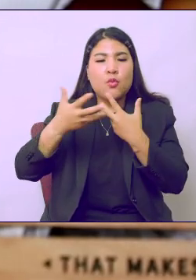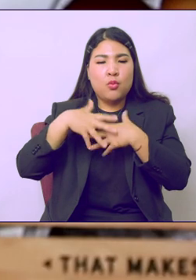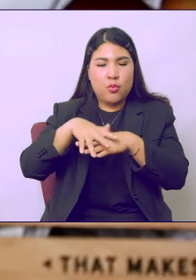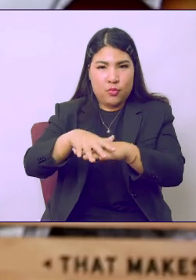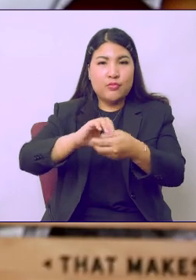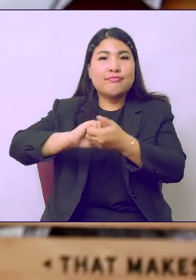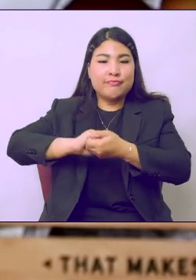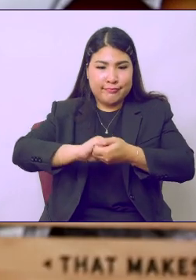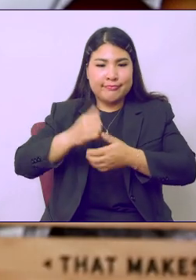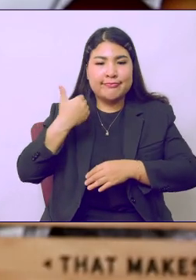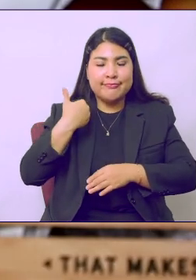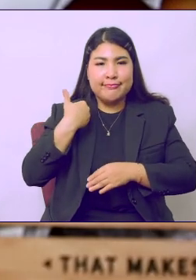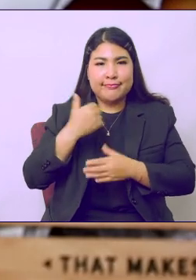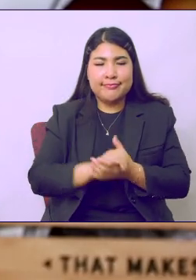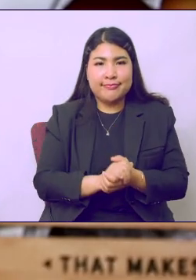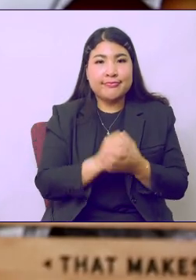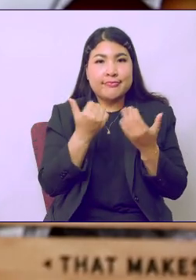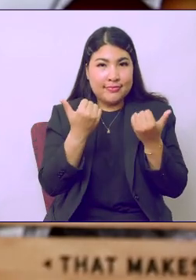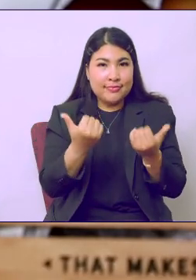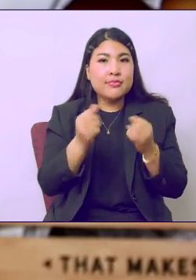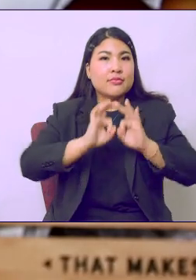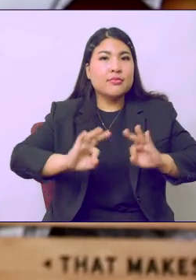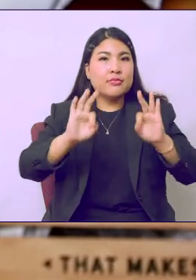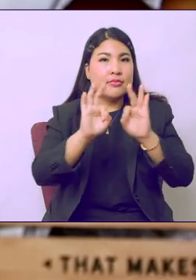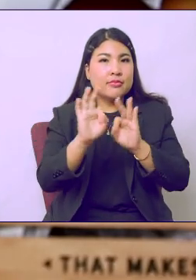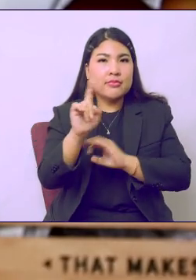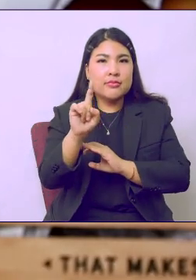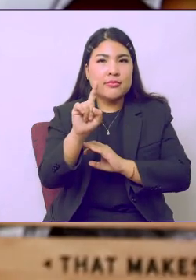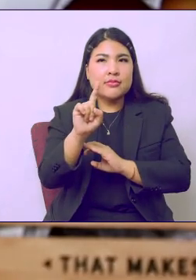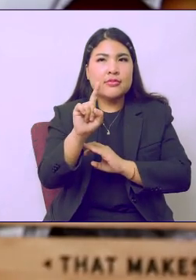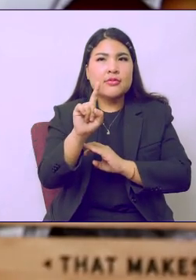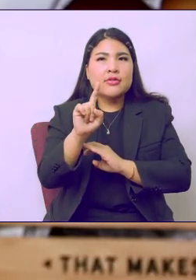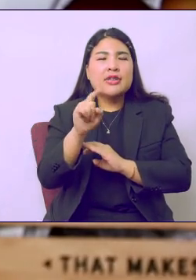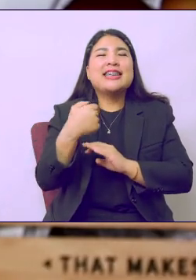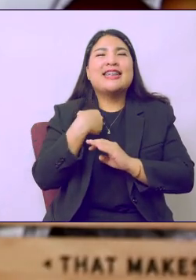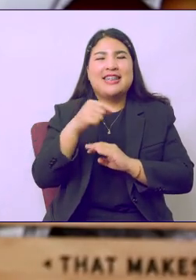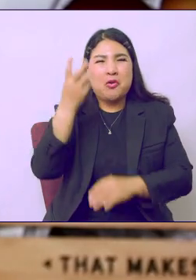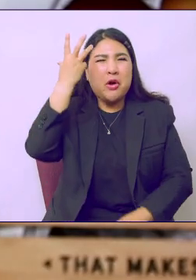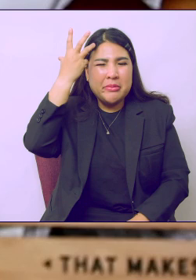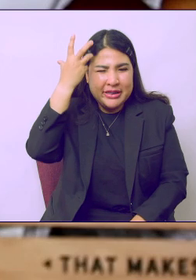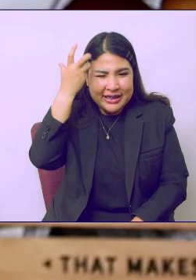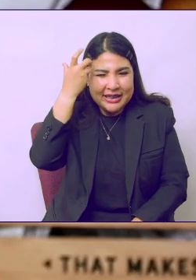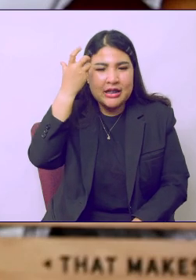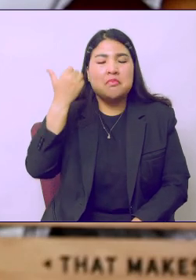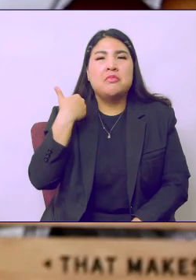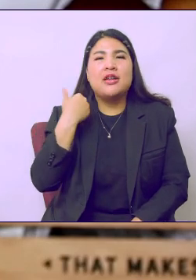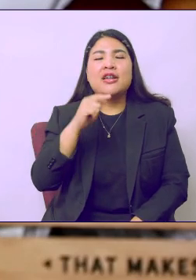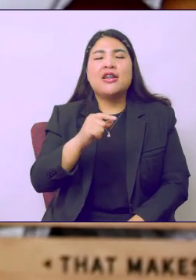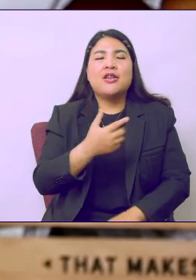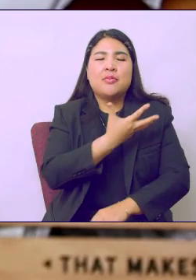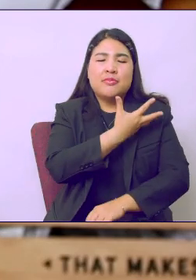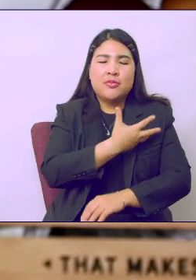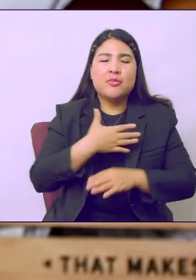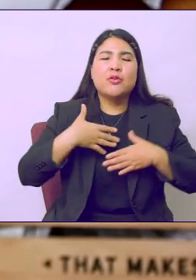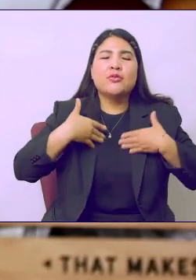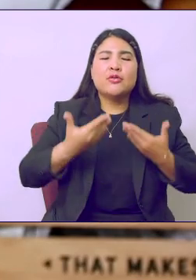อ่าแล้ว Deep relaxationนะครับสำคัญมากๆเนาะนะครับเพราะว่ายุคเเป็นยุคแห่งความเครียดนะครับเราจะต้องผ่อนคลาย